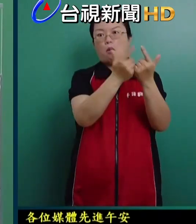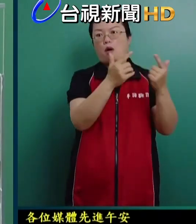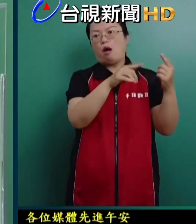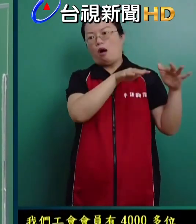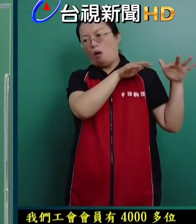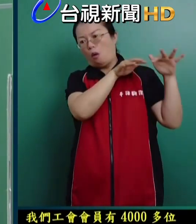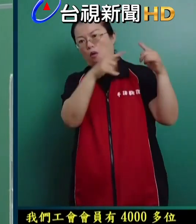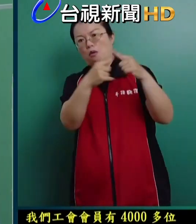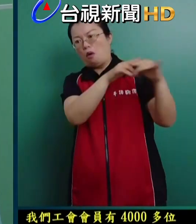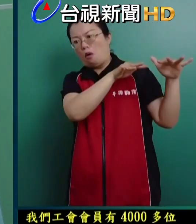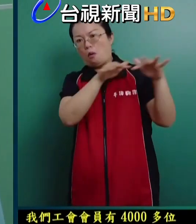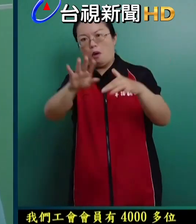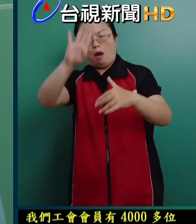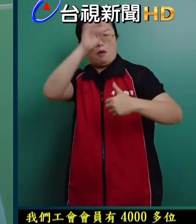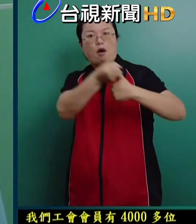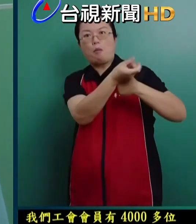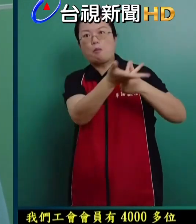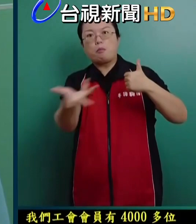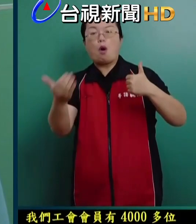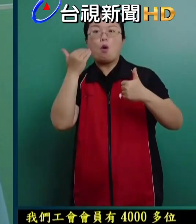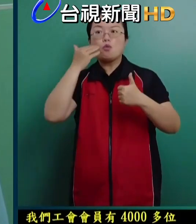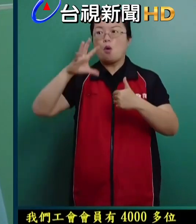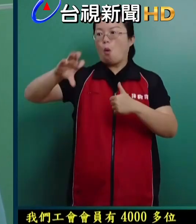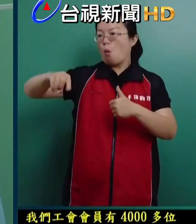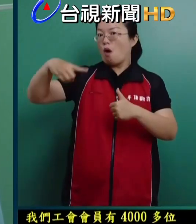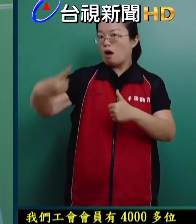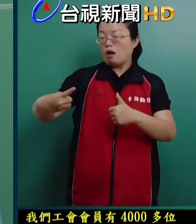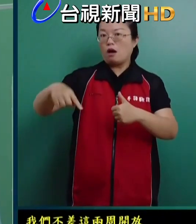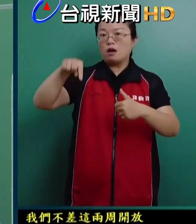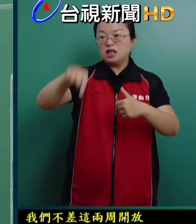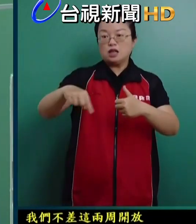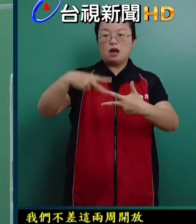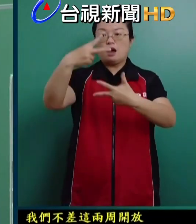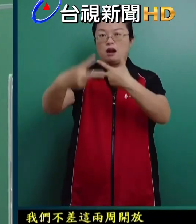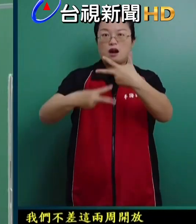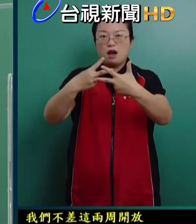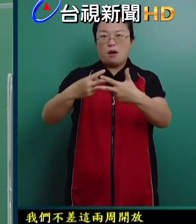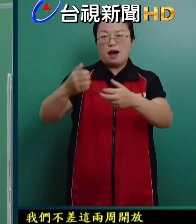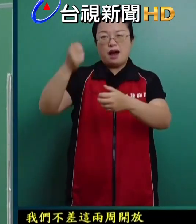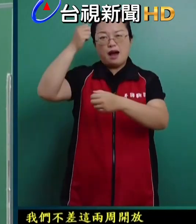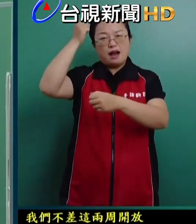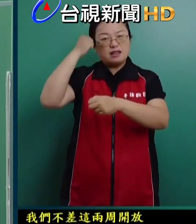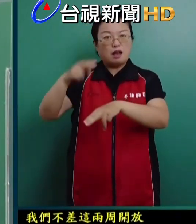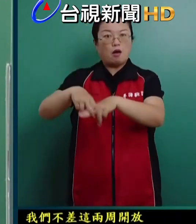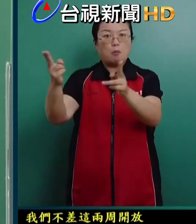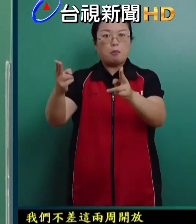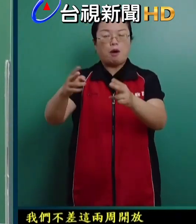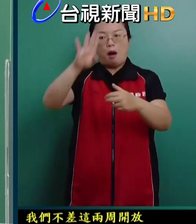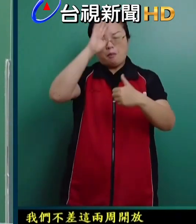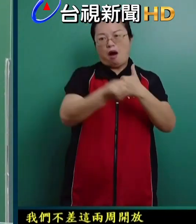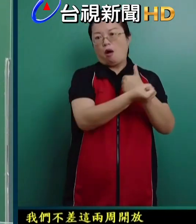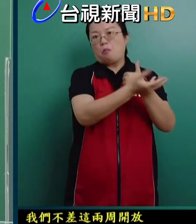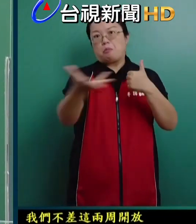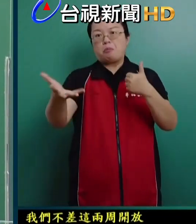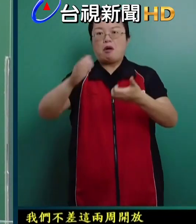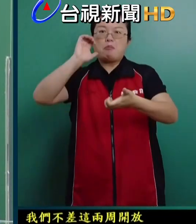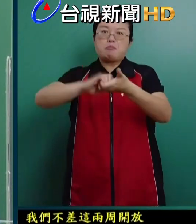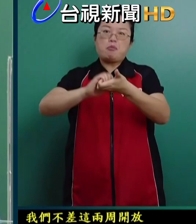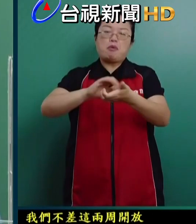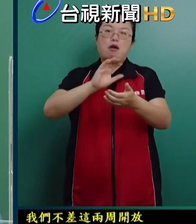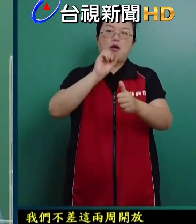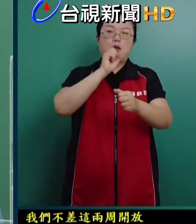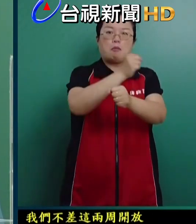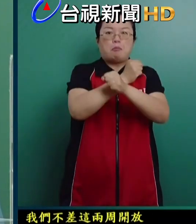两礼拜，佮延后2个月、3个月嘛，无一定。所以，一只。大家普遍定吼，咱基层工会大家拢